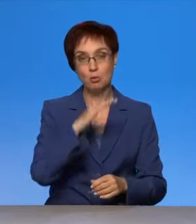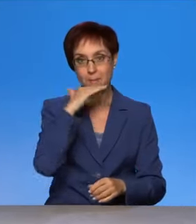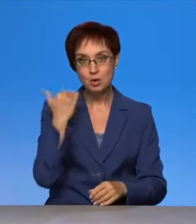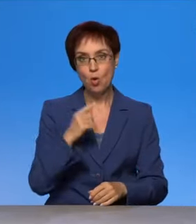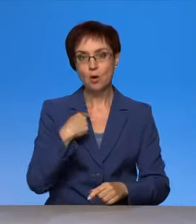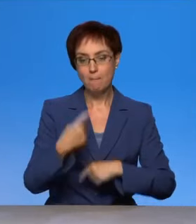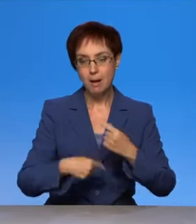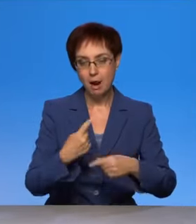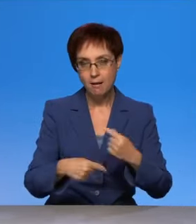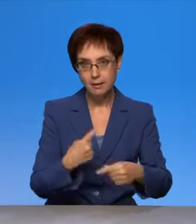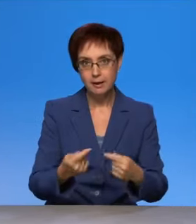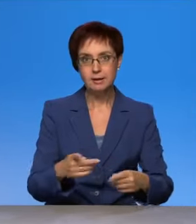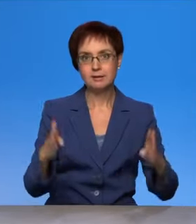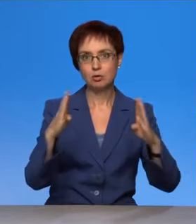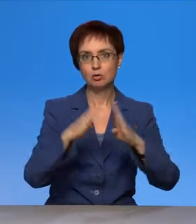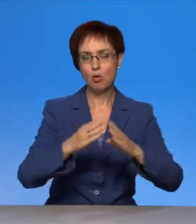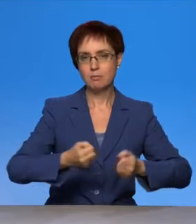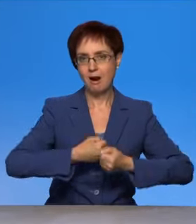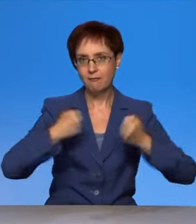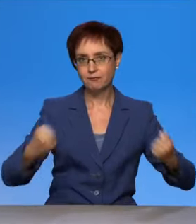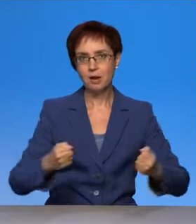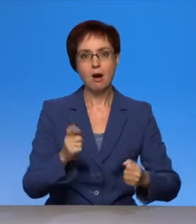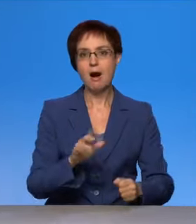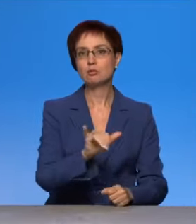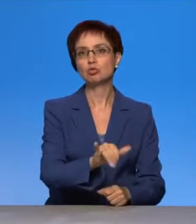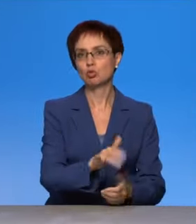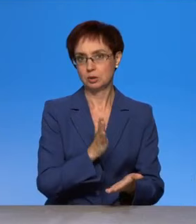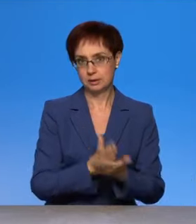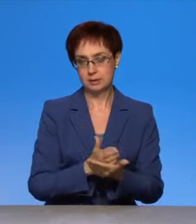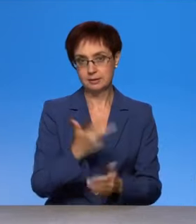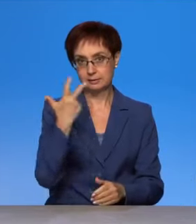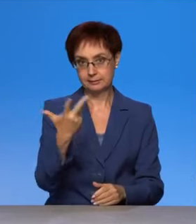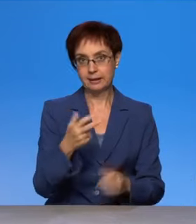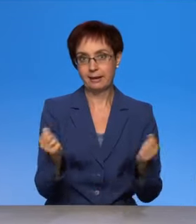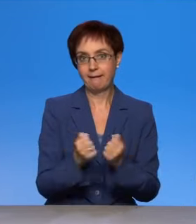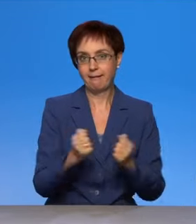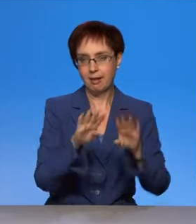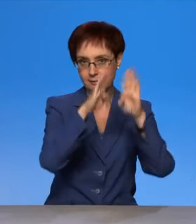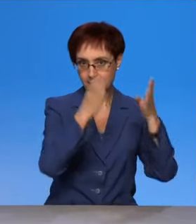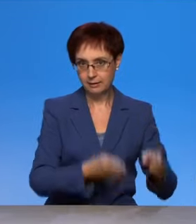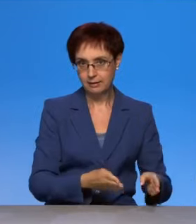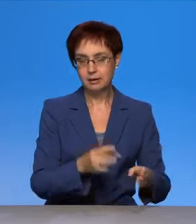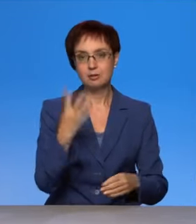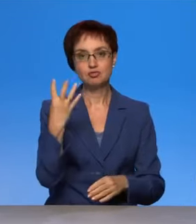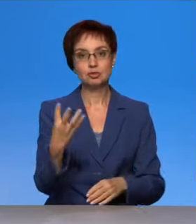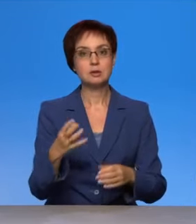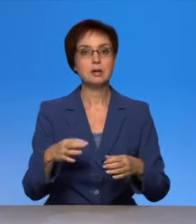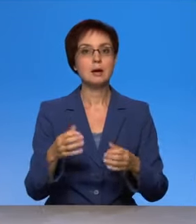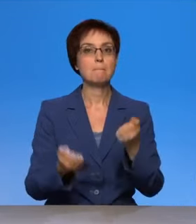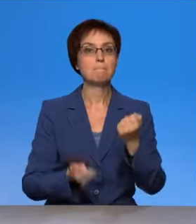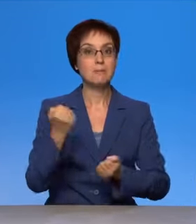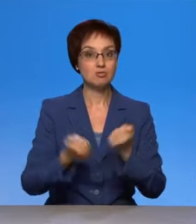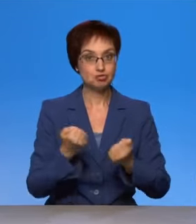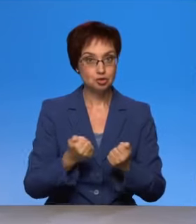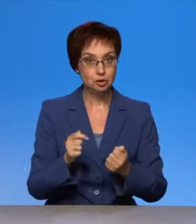на 6 семей, да? 3 холодильника, 2 машины, там, огород и так далее. А теперь представьте, их всех разогнать по одному, например, 15